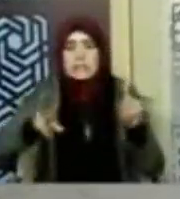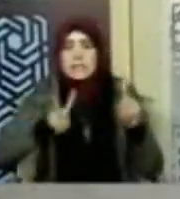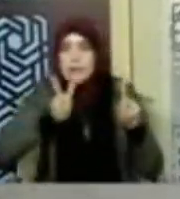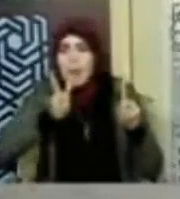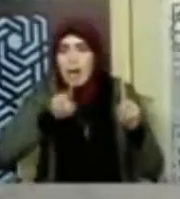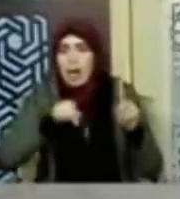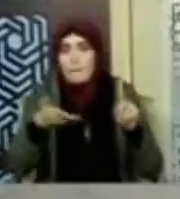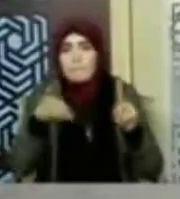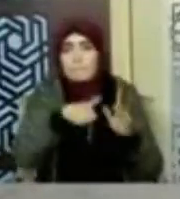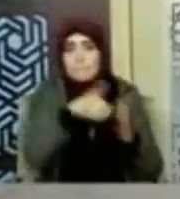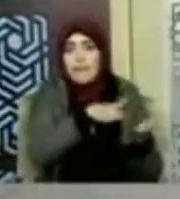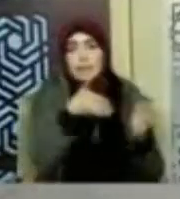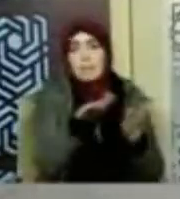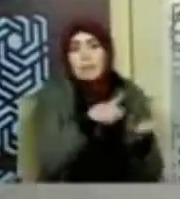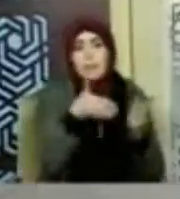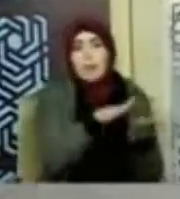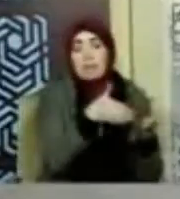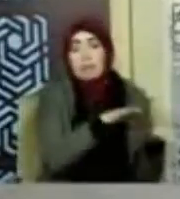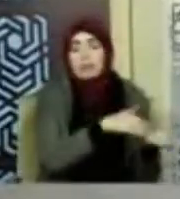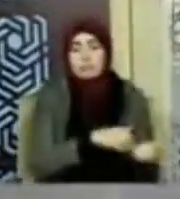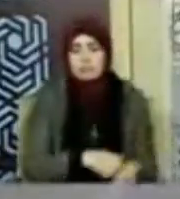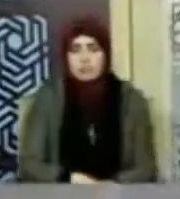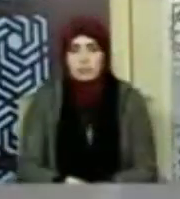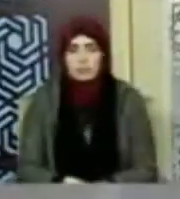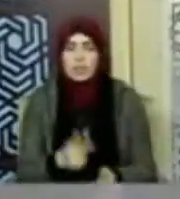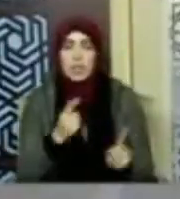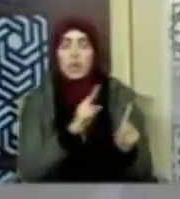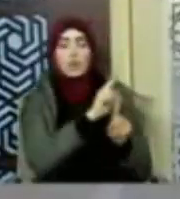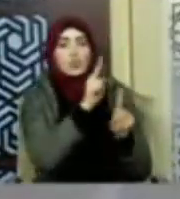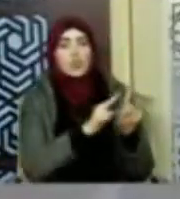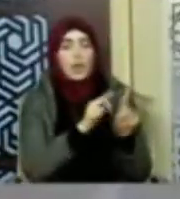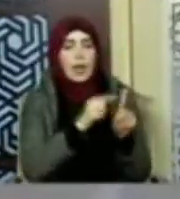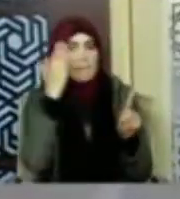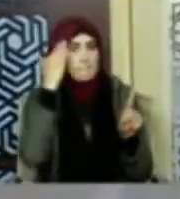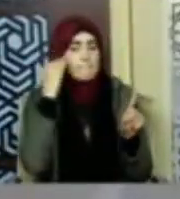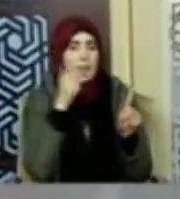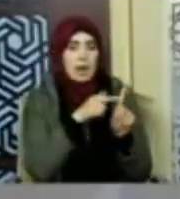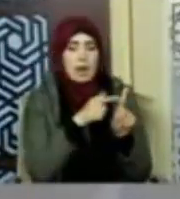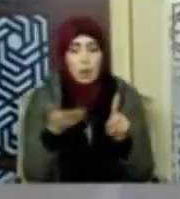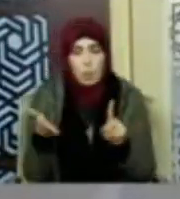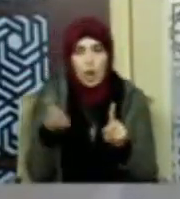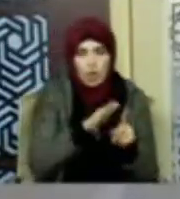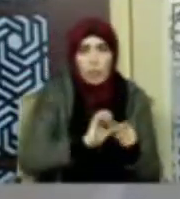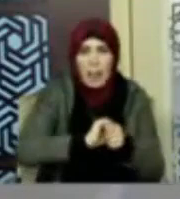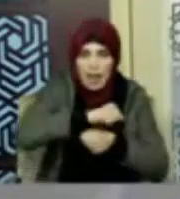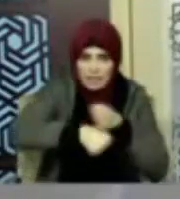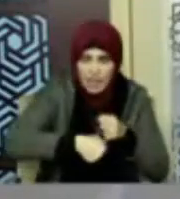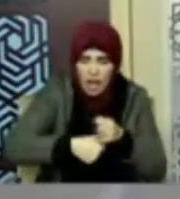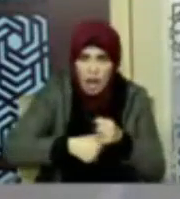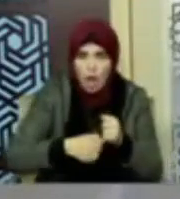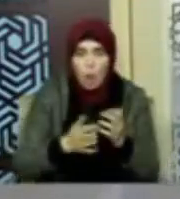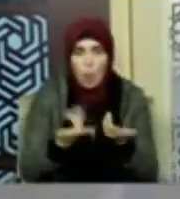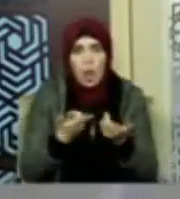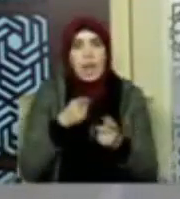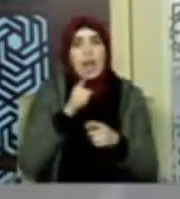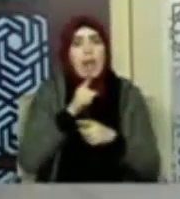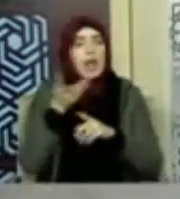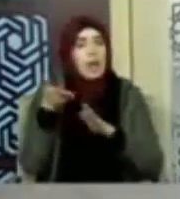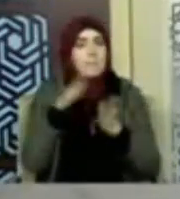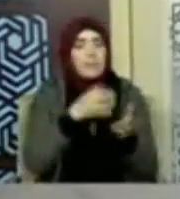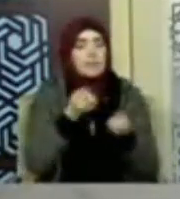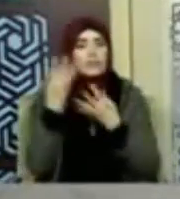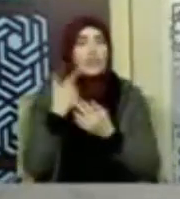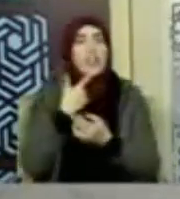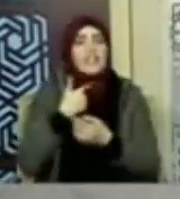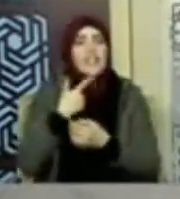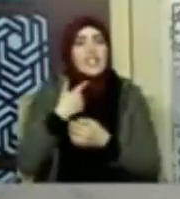مقبلي أم قتلوا مدبرين؟ قالوا لها: قتلوا مقبلين.